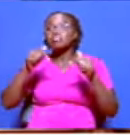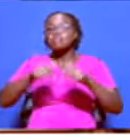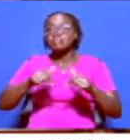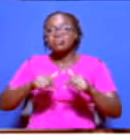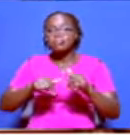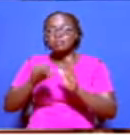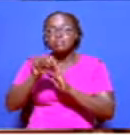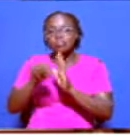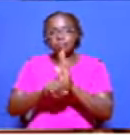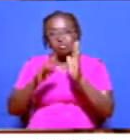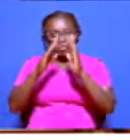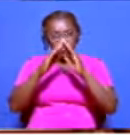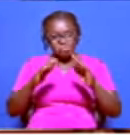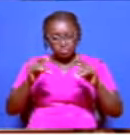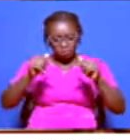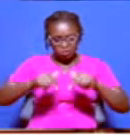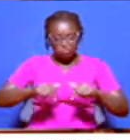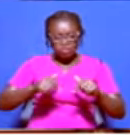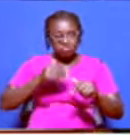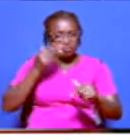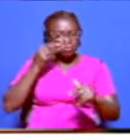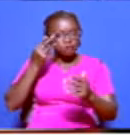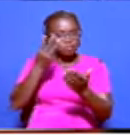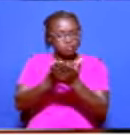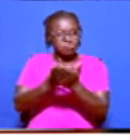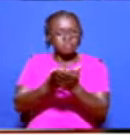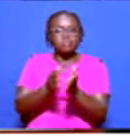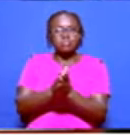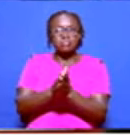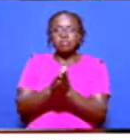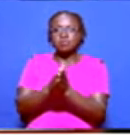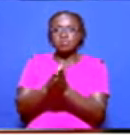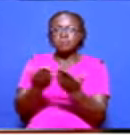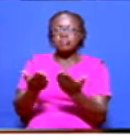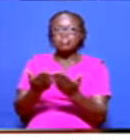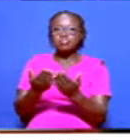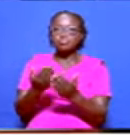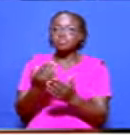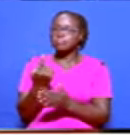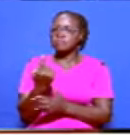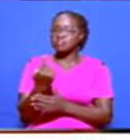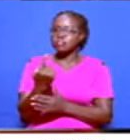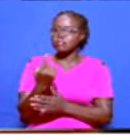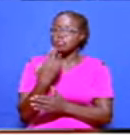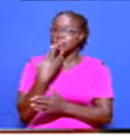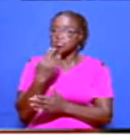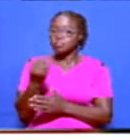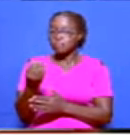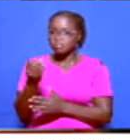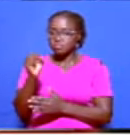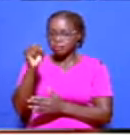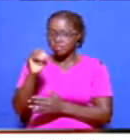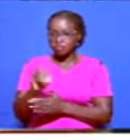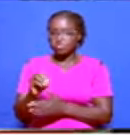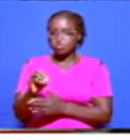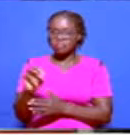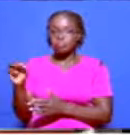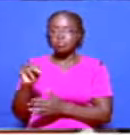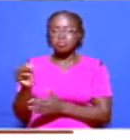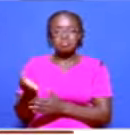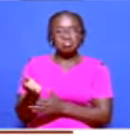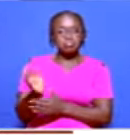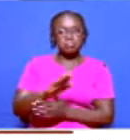Nairobi, ambako alishuhudia hafla ya kukabidhi shilingi milioni 450 zilizorejeshwa nchini kutoka